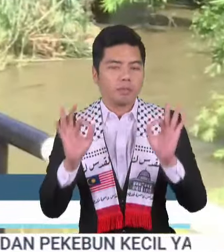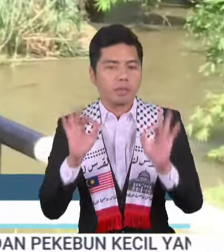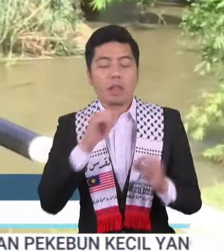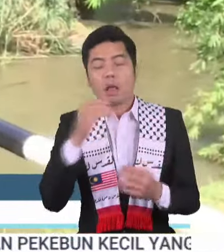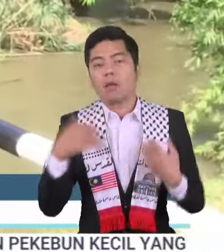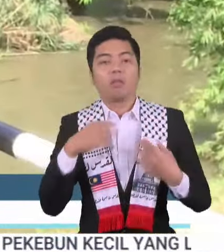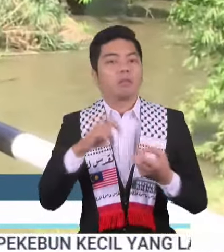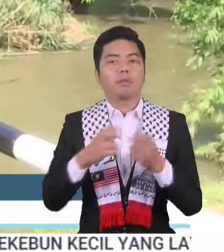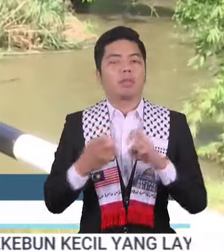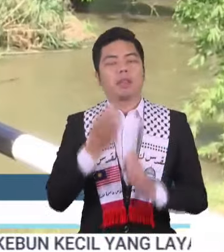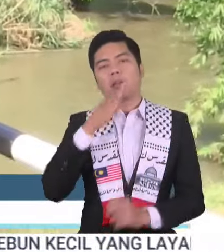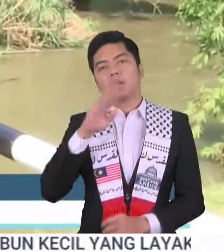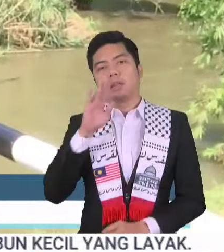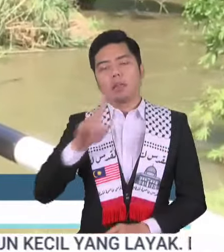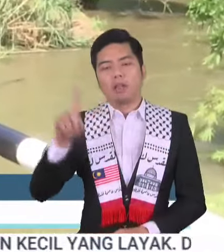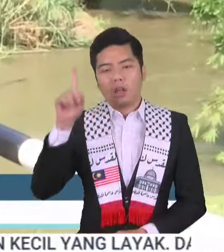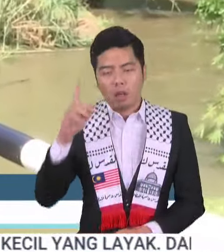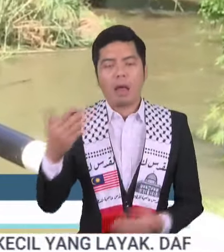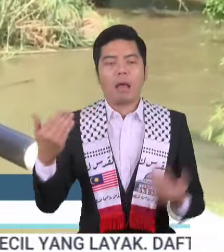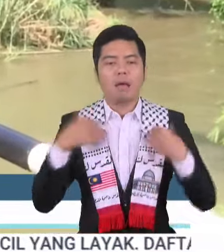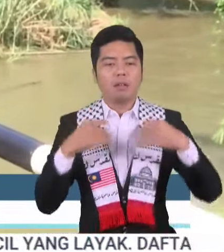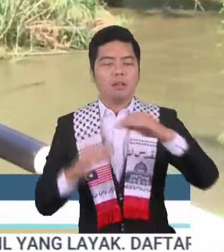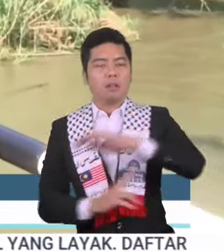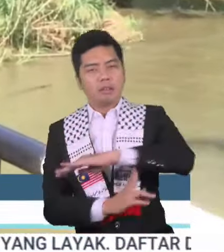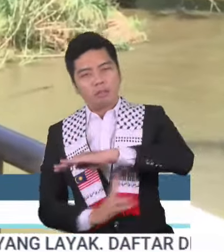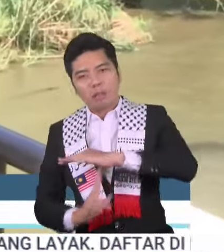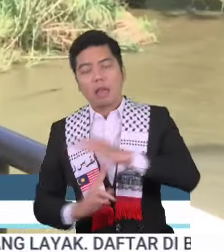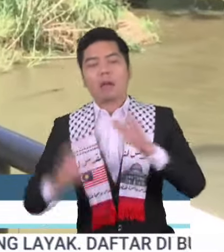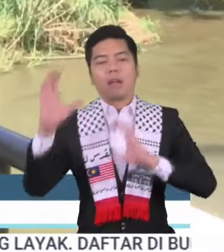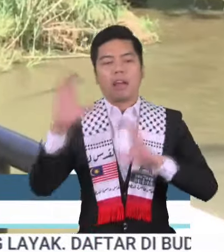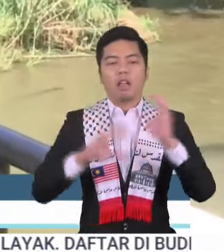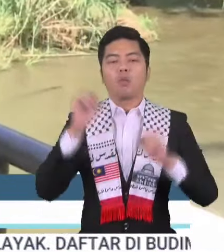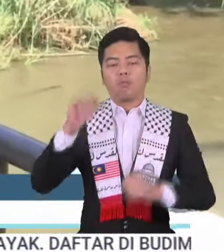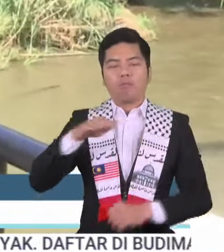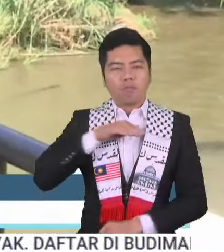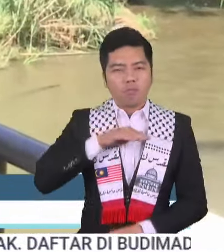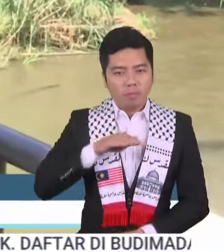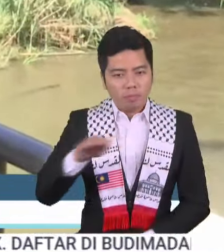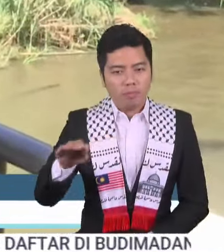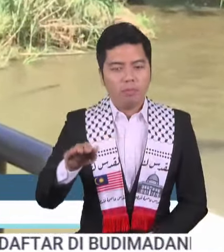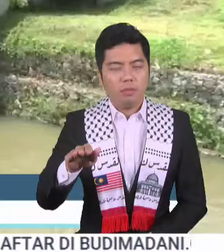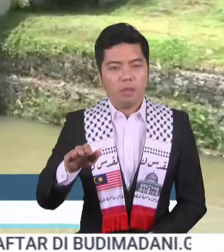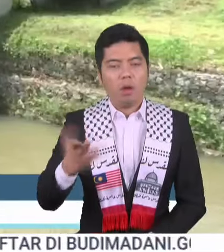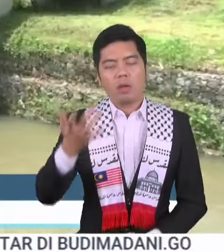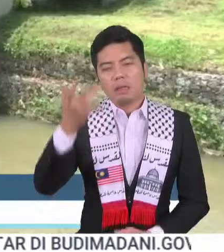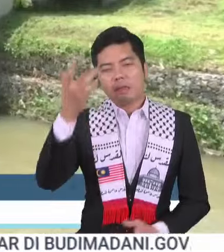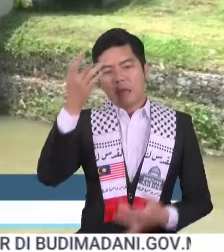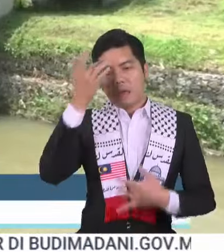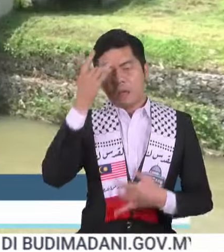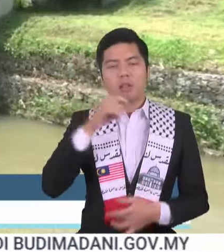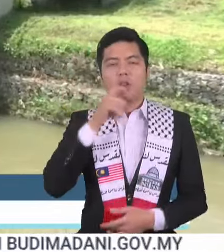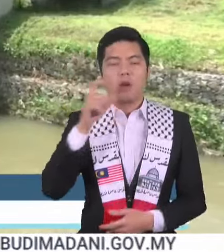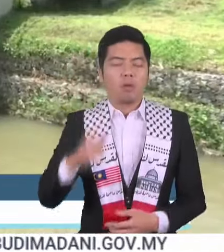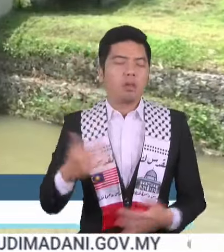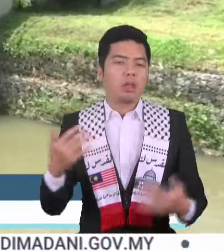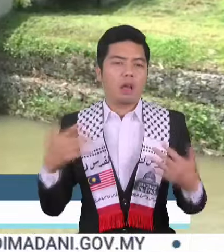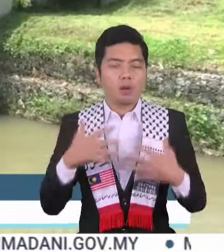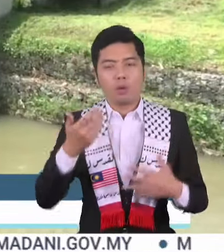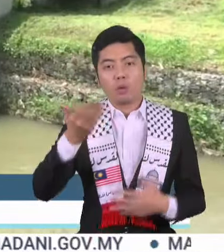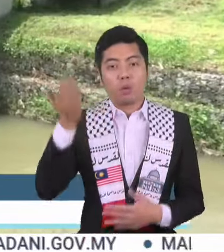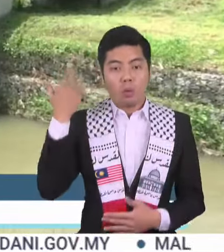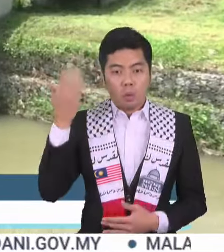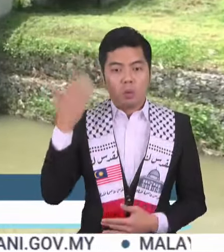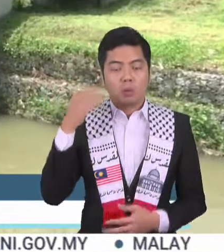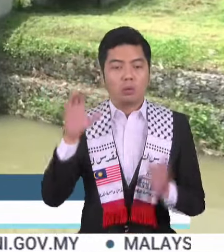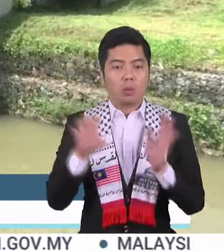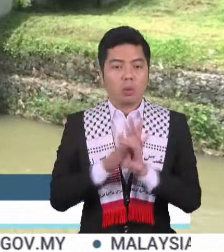dia kata. Alhamdulillah, dia kata dapat jambatan. Jadi kat situ kereta pun dah boleh sampai. Kalau sakit pening, dah tak takut. Tak macam sebelum ni,